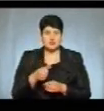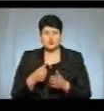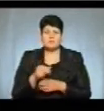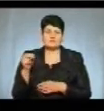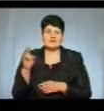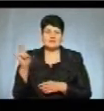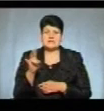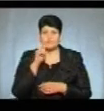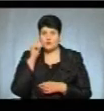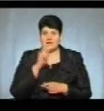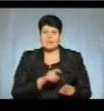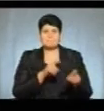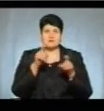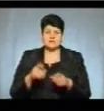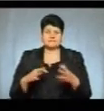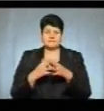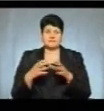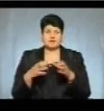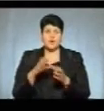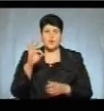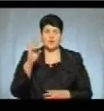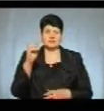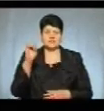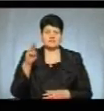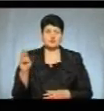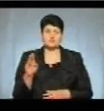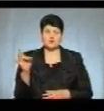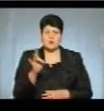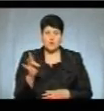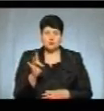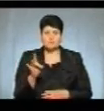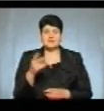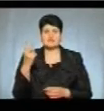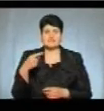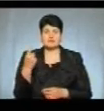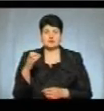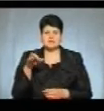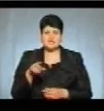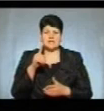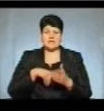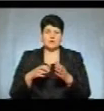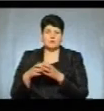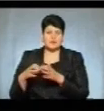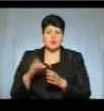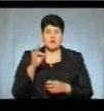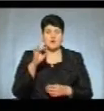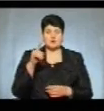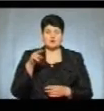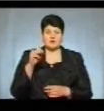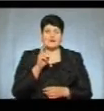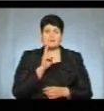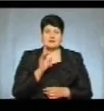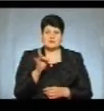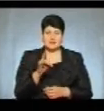Православної Церкви України перейшла громада села Онишківці Шумського району. 21 січня – релігійні громади сіл Ростоки Кременецького